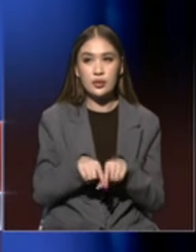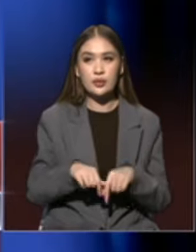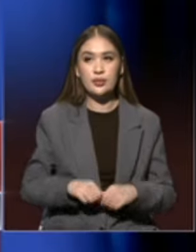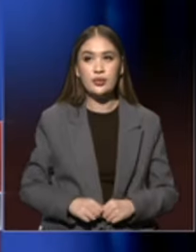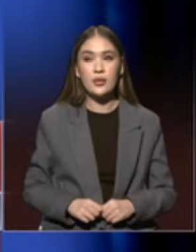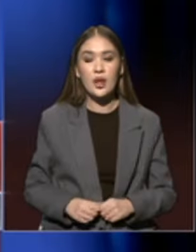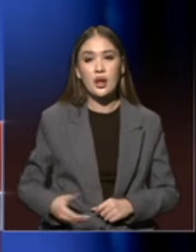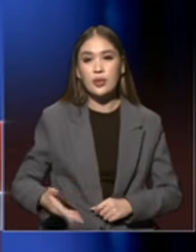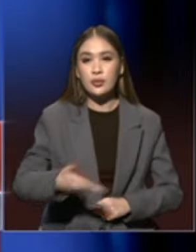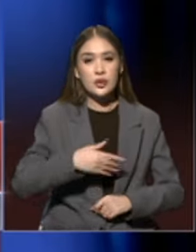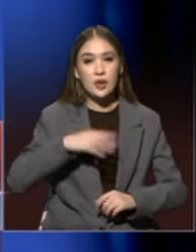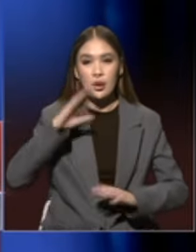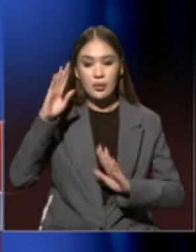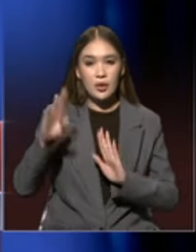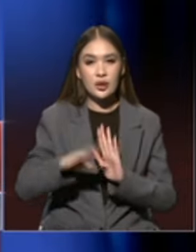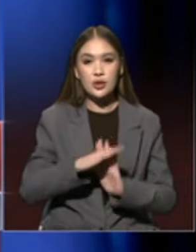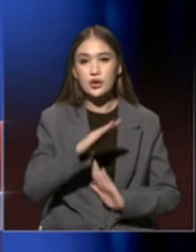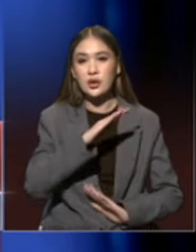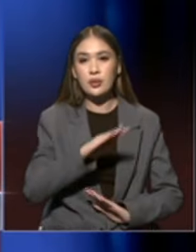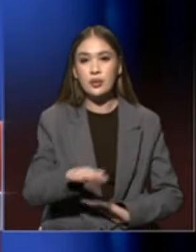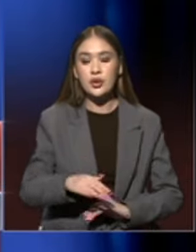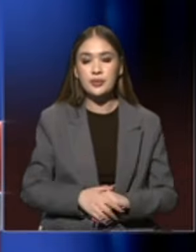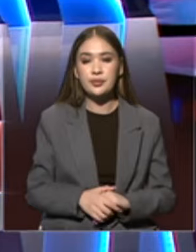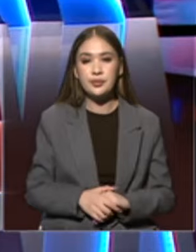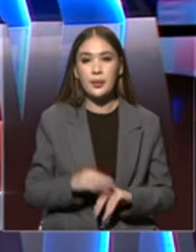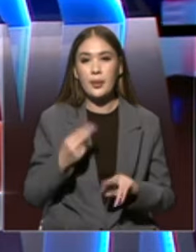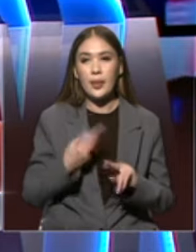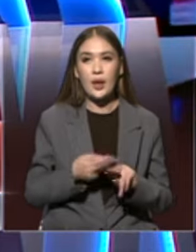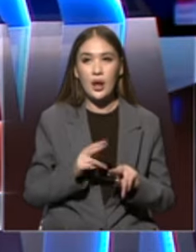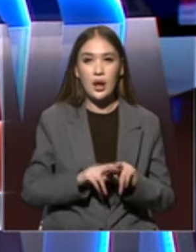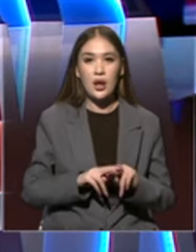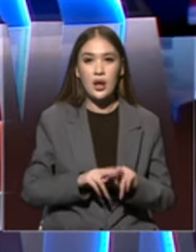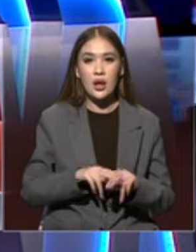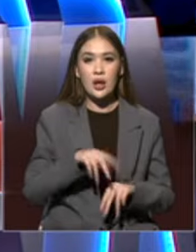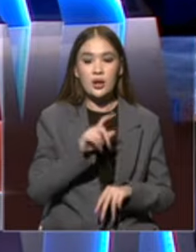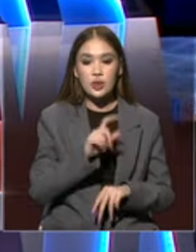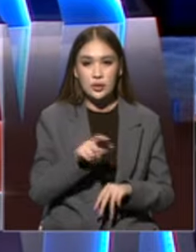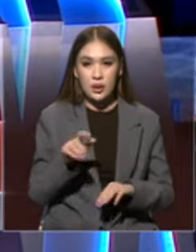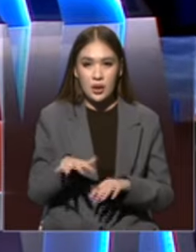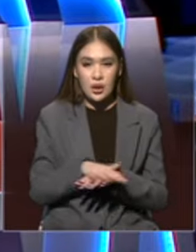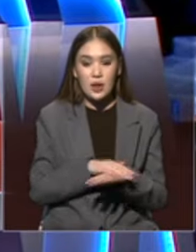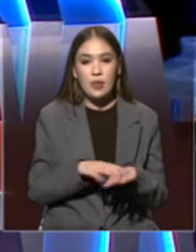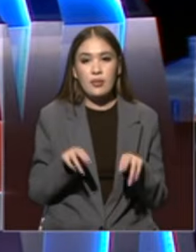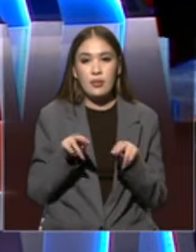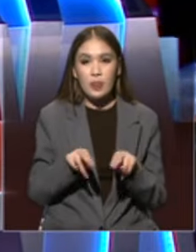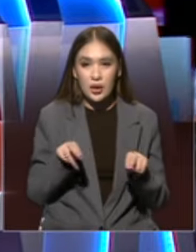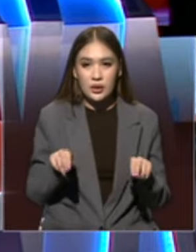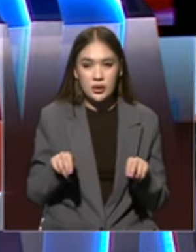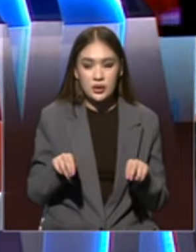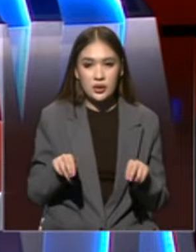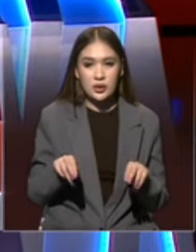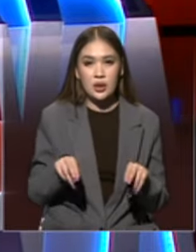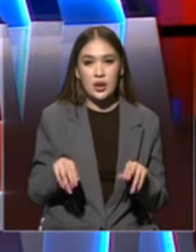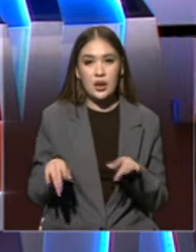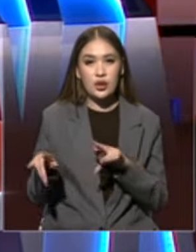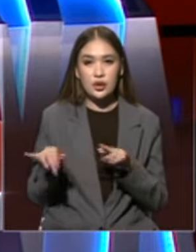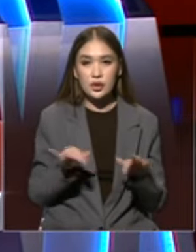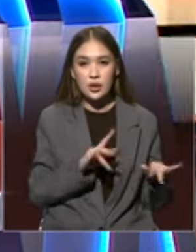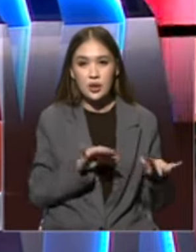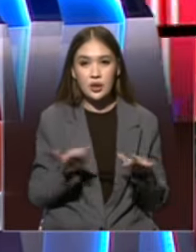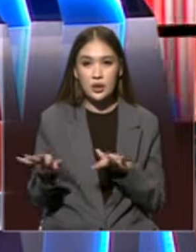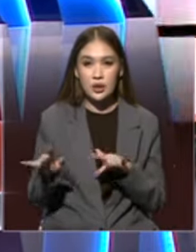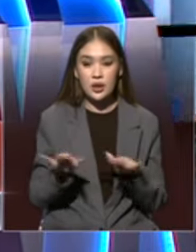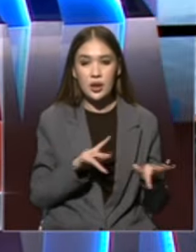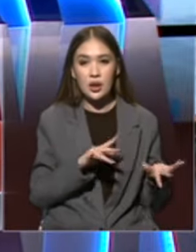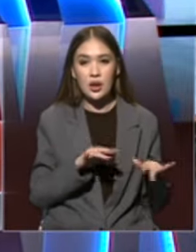Бізге бағынышты емес. Бұл жерде азаматтық қоғам өте белсенді болған партиялар әшейінде іс-шараларда